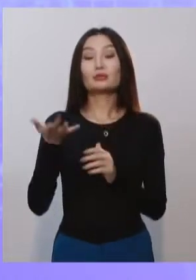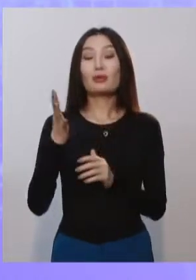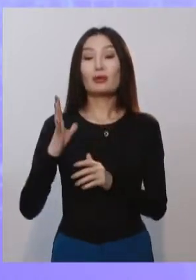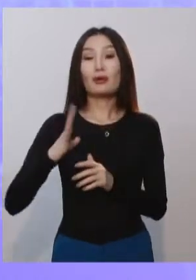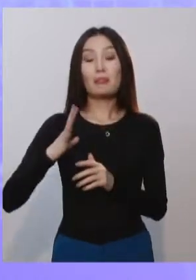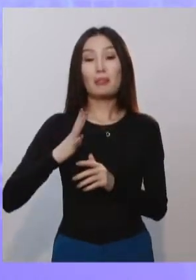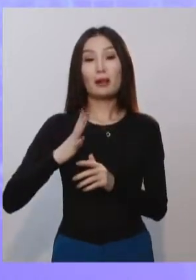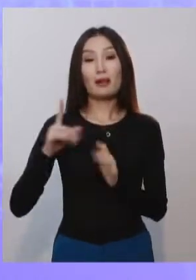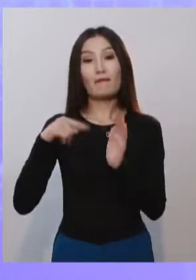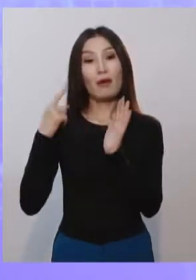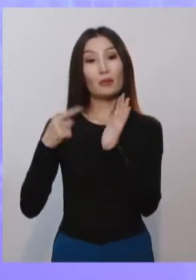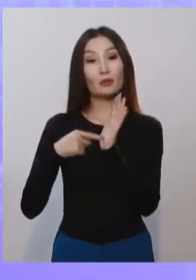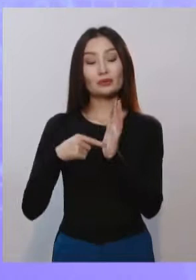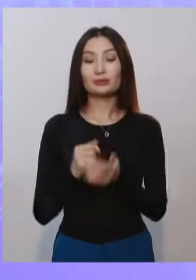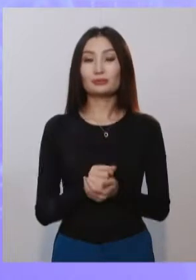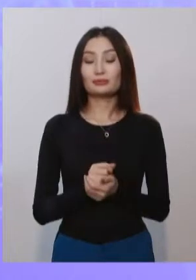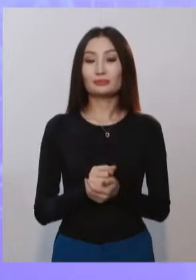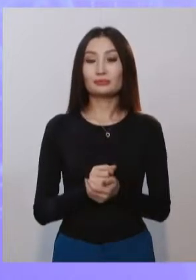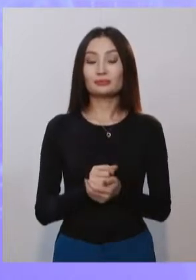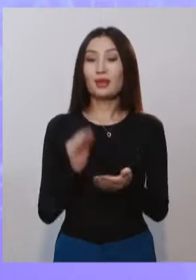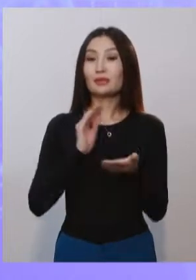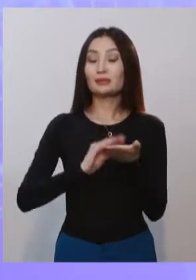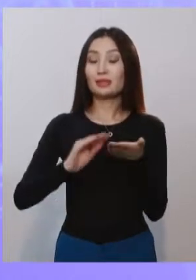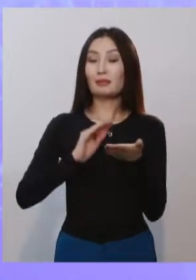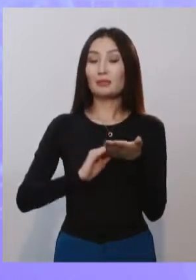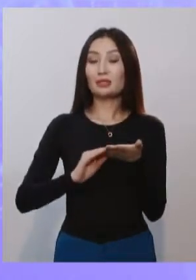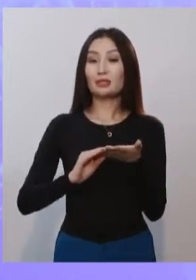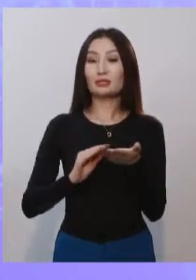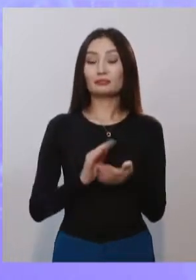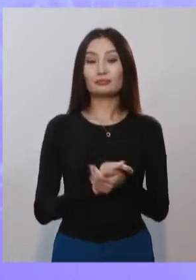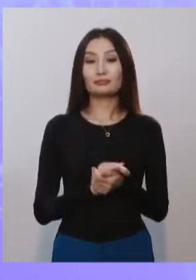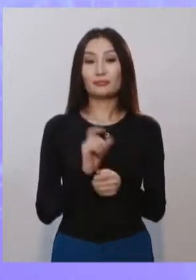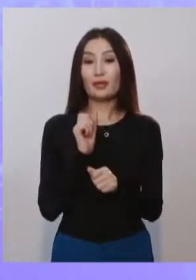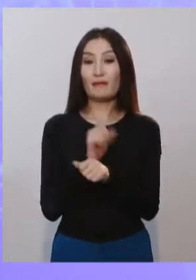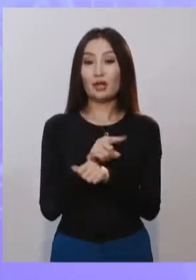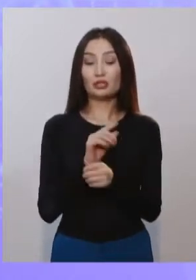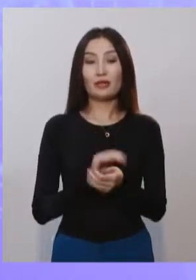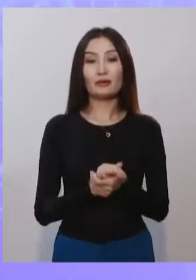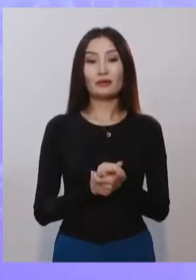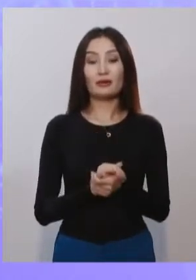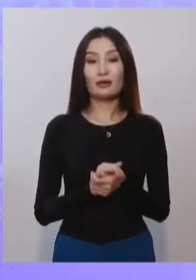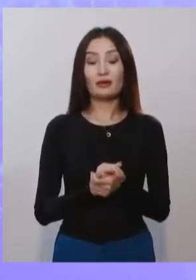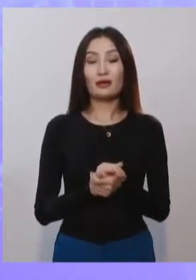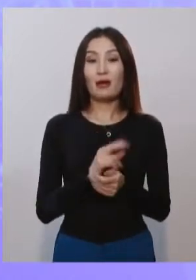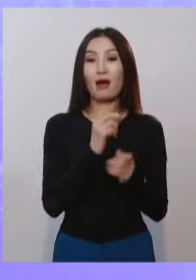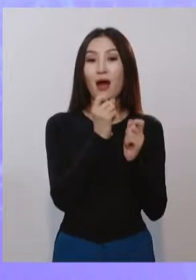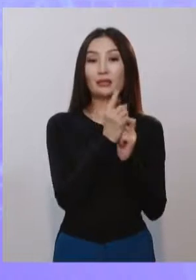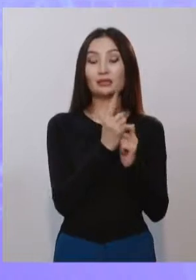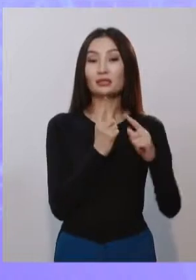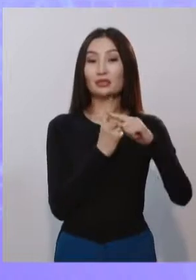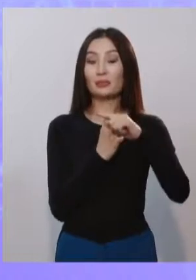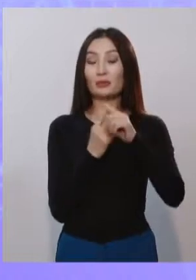было вопрос запишем выражение к одиннадцати